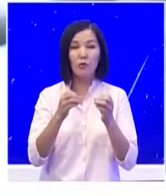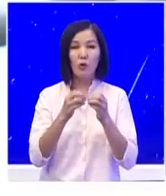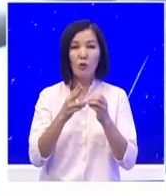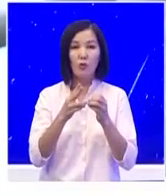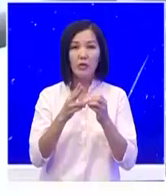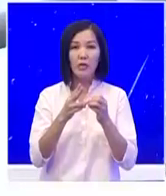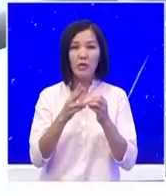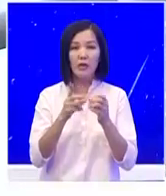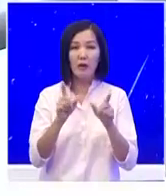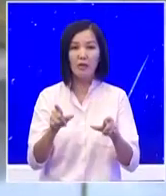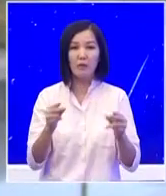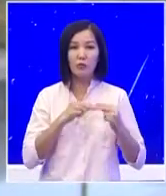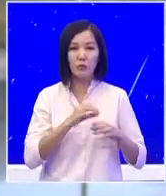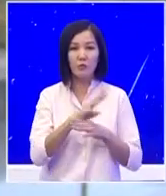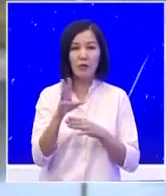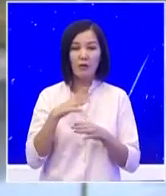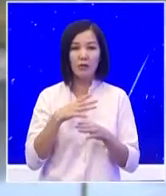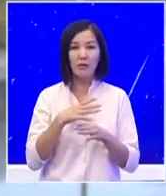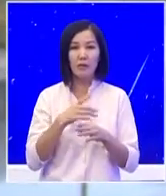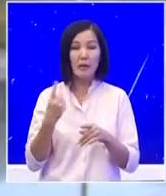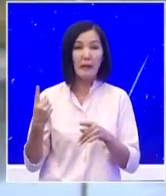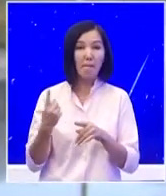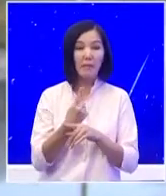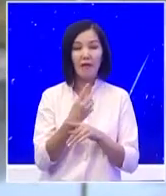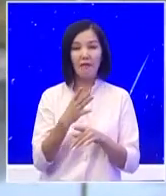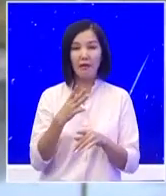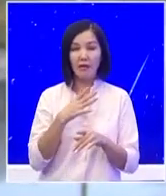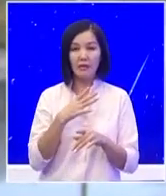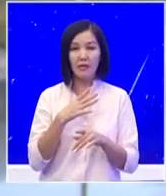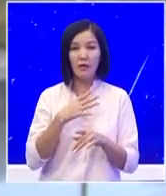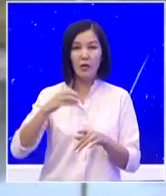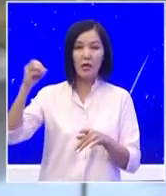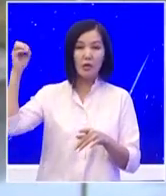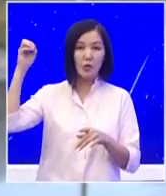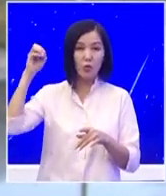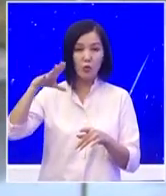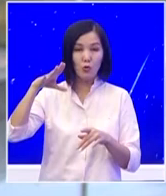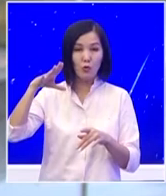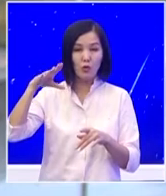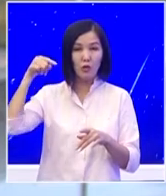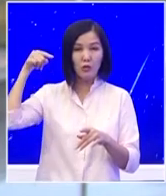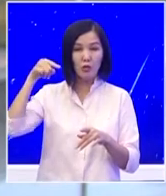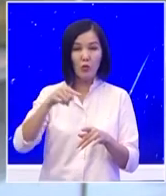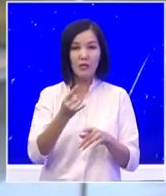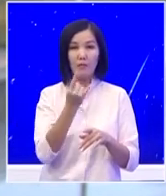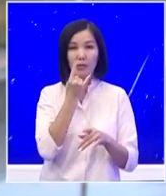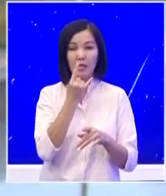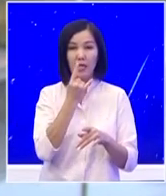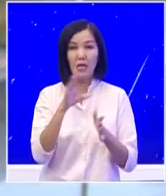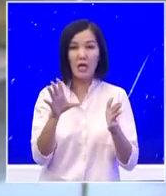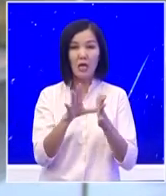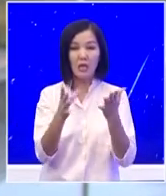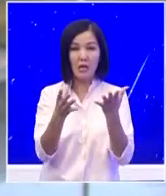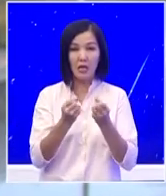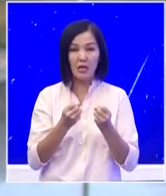азамат жұмыспен қамтылды. Бұл енді бірінші рет деп отыр ғой. Күн сәулесінен алатын батареямен қуаттанады. Бұл жерде провод